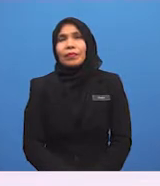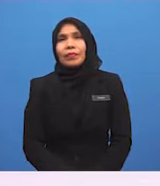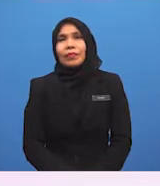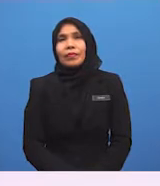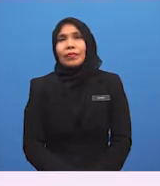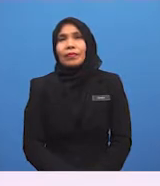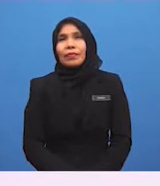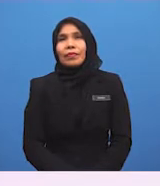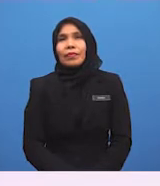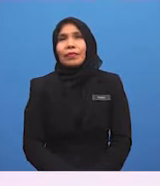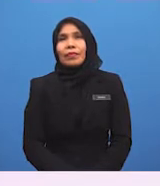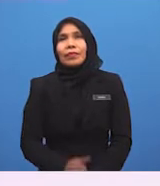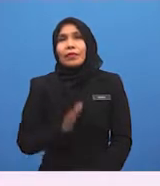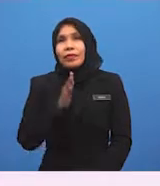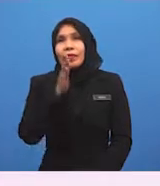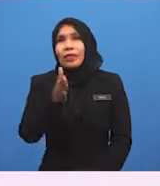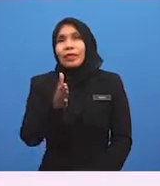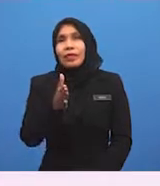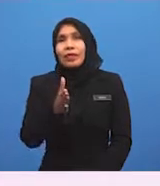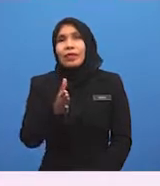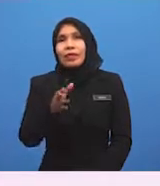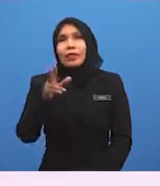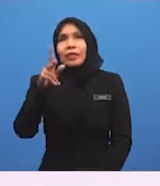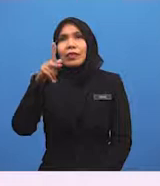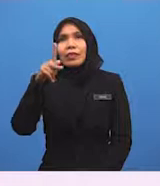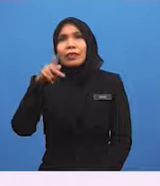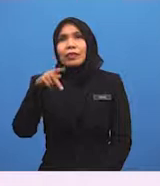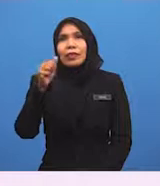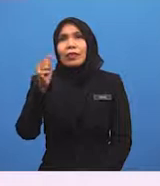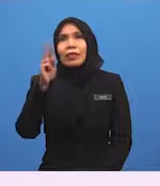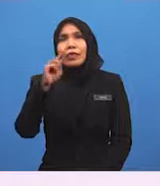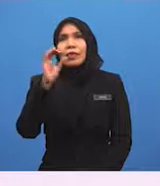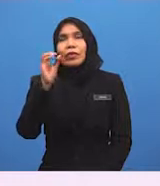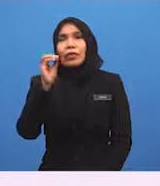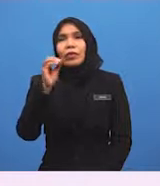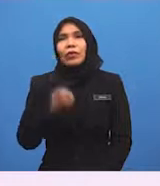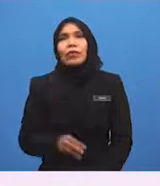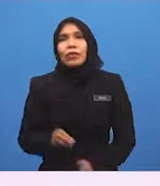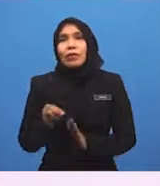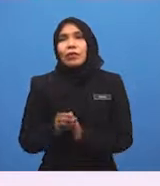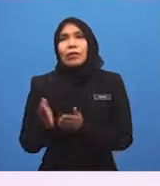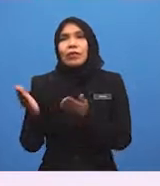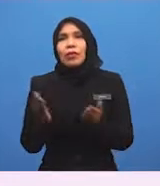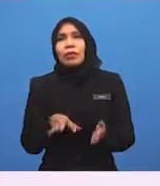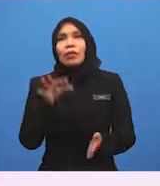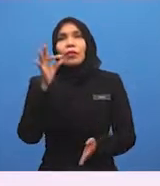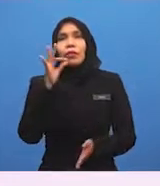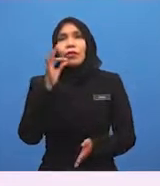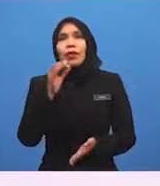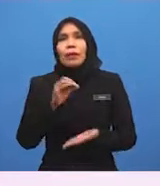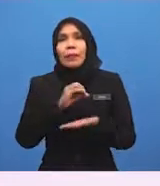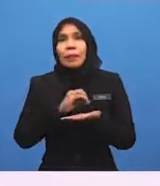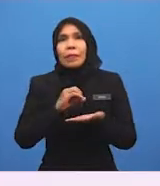Nenek Paro membawa buah betik dari kampung. Nenek meminta Paro mengagihkannya kepada